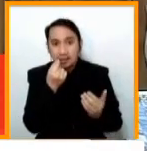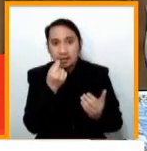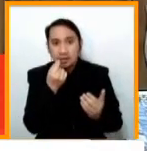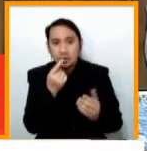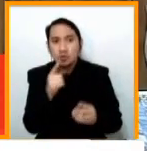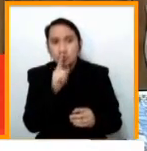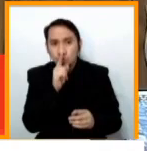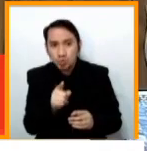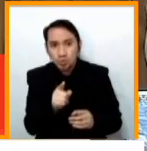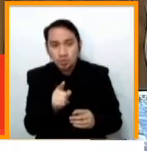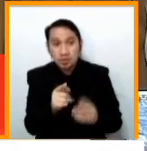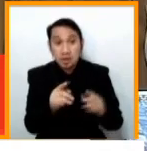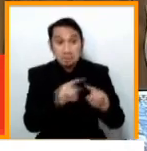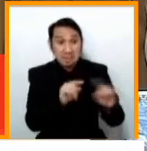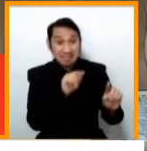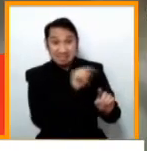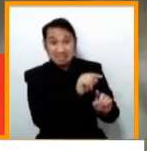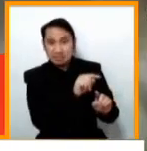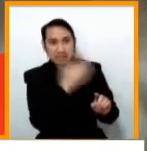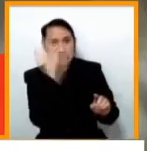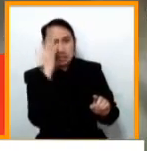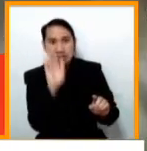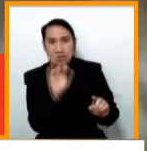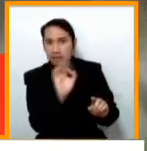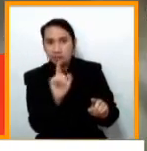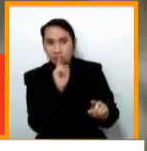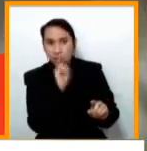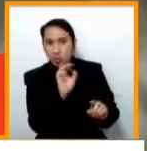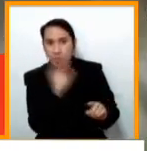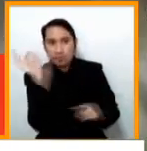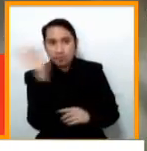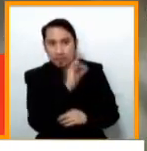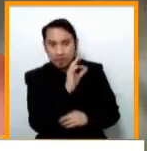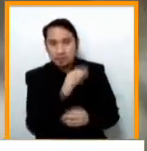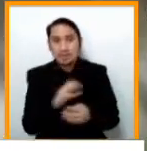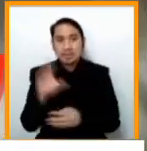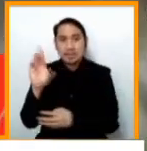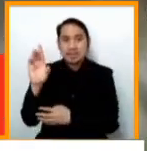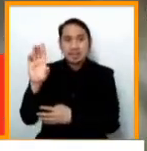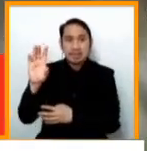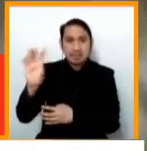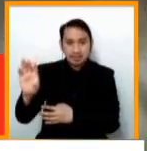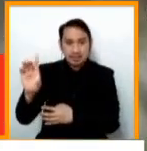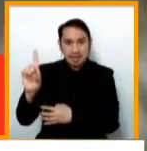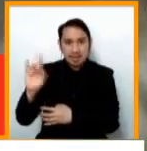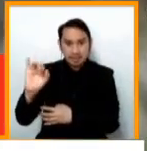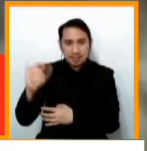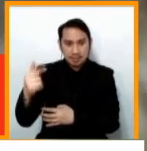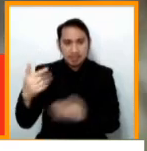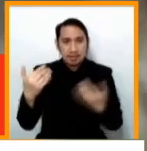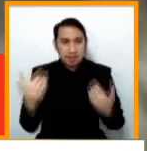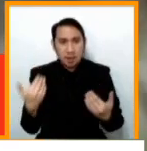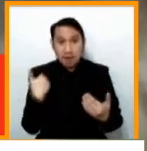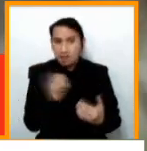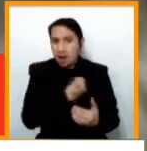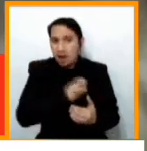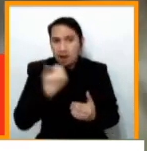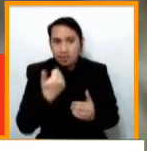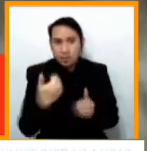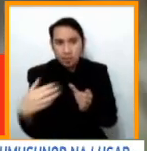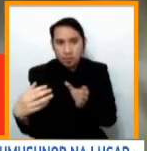ay totoong test kit. Ayon sa CIDG, may iba pa raw mga kasamahan ang mga naarestong suspect na nagbebenta